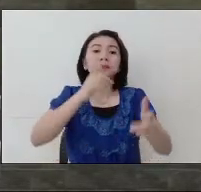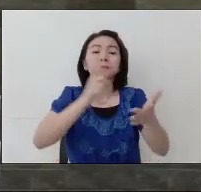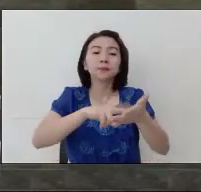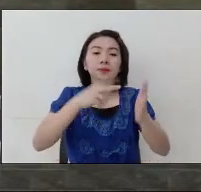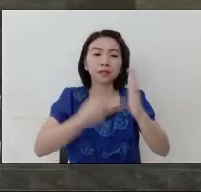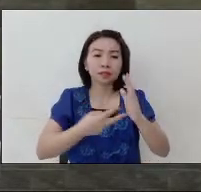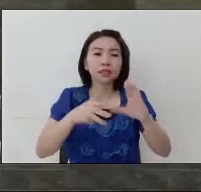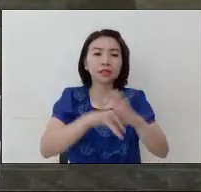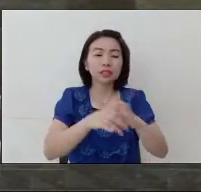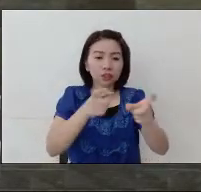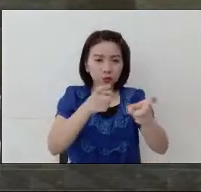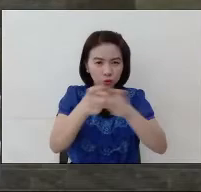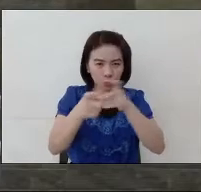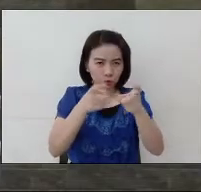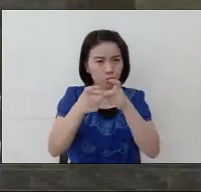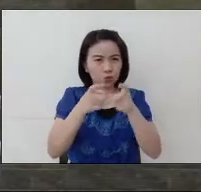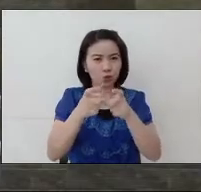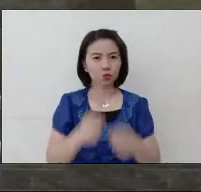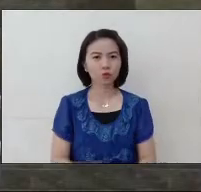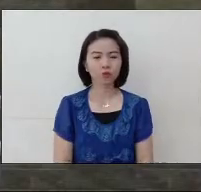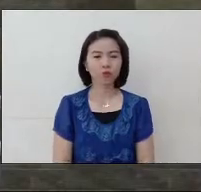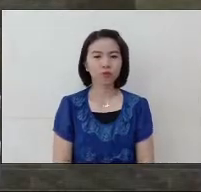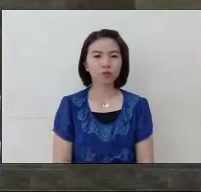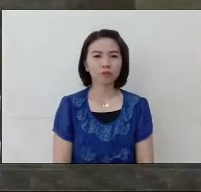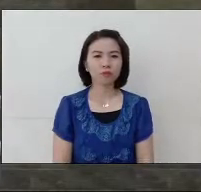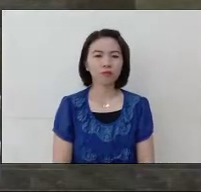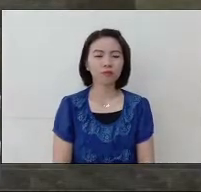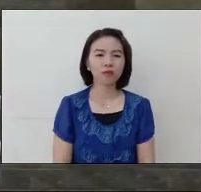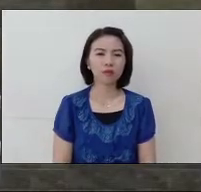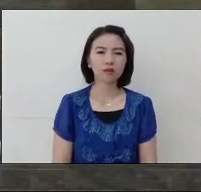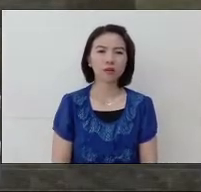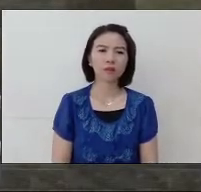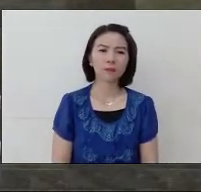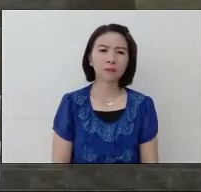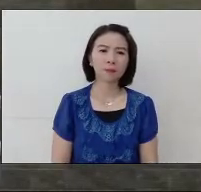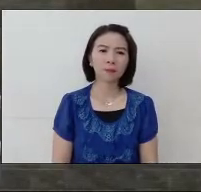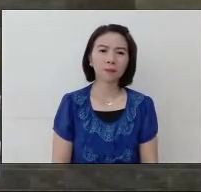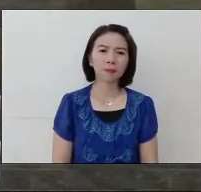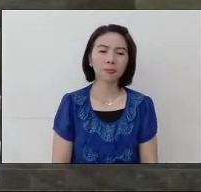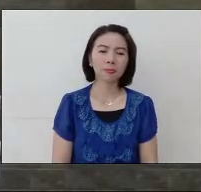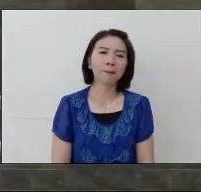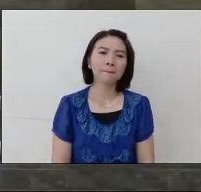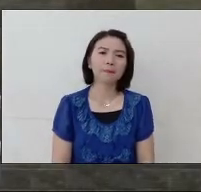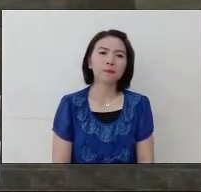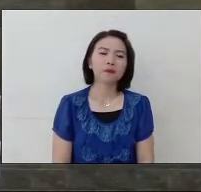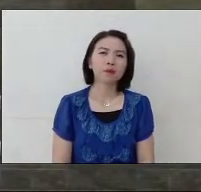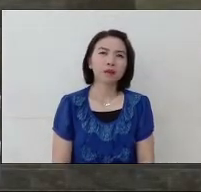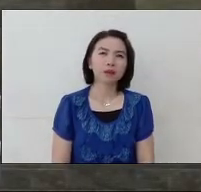Controlled. Wala hong masamang mag-isip, pero yung ating iniisip ay controlled.